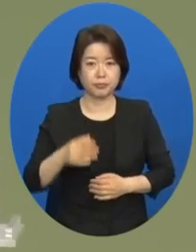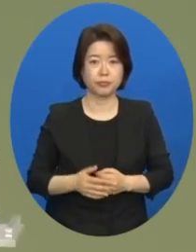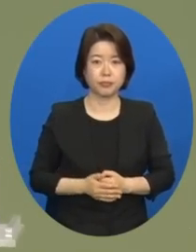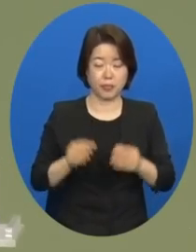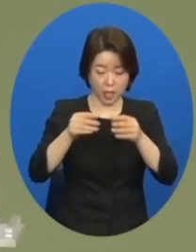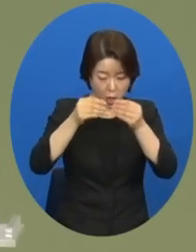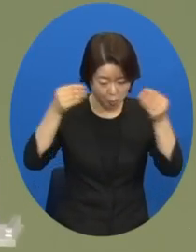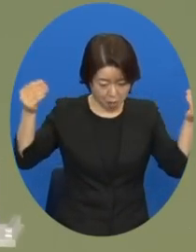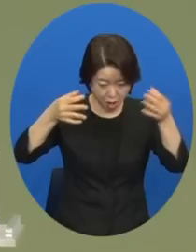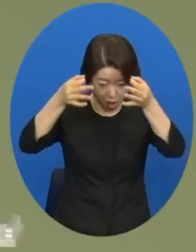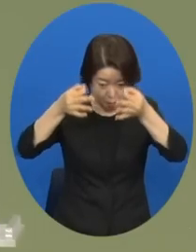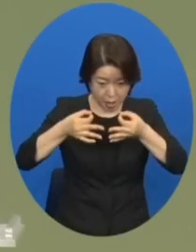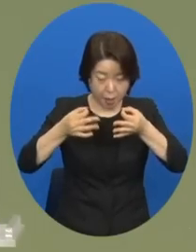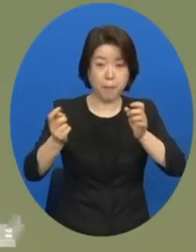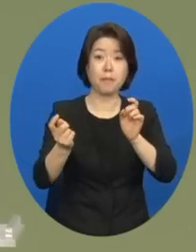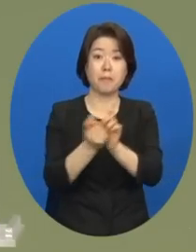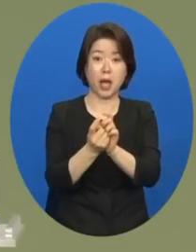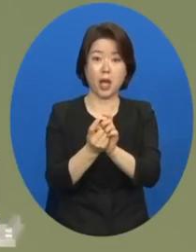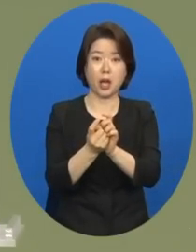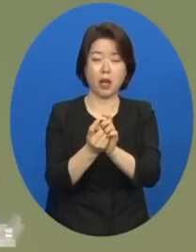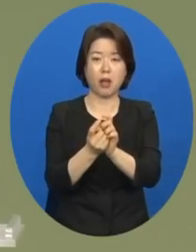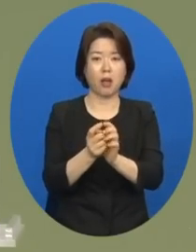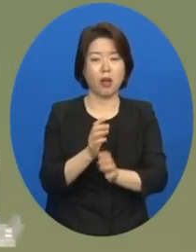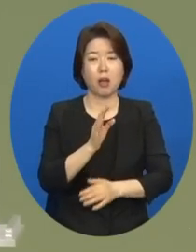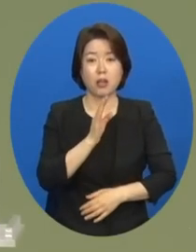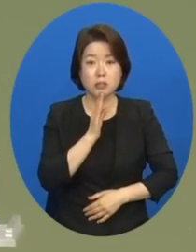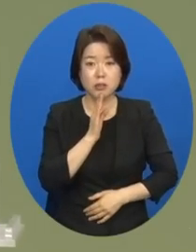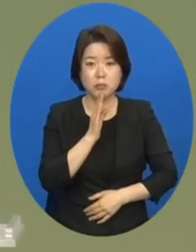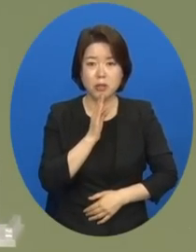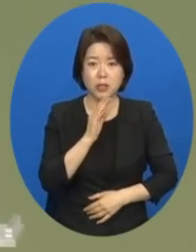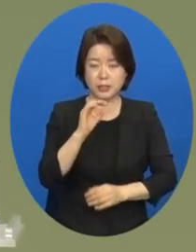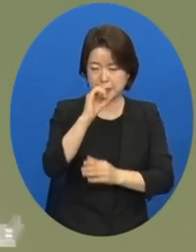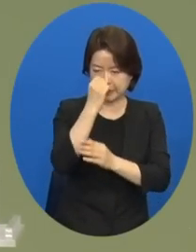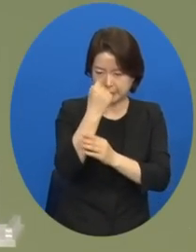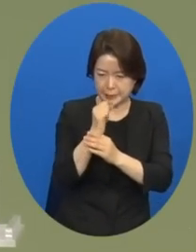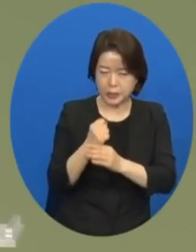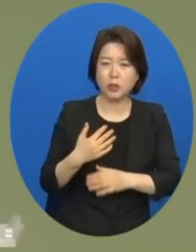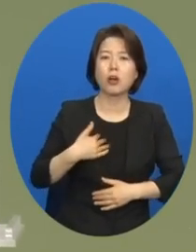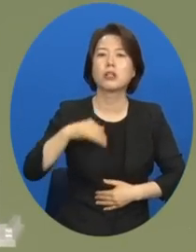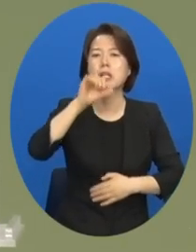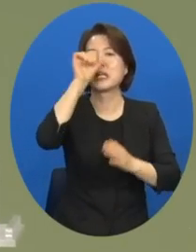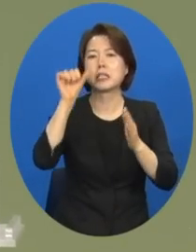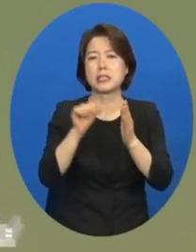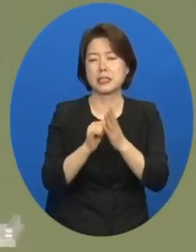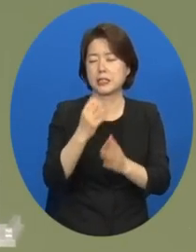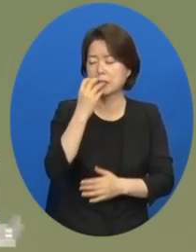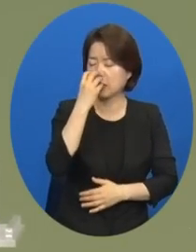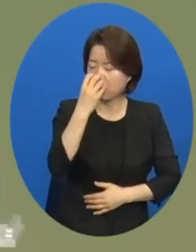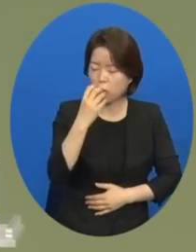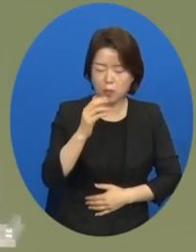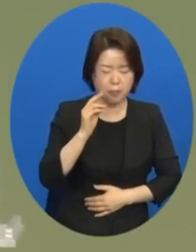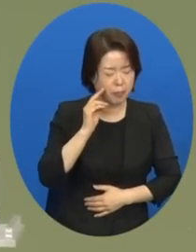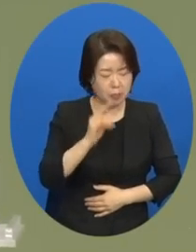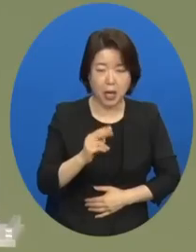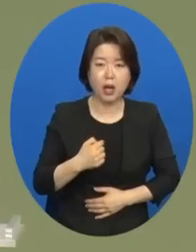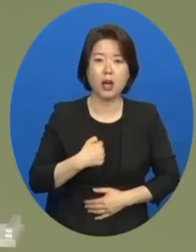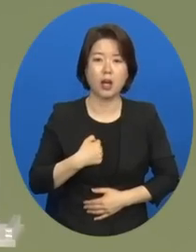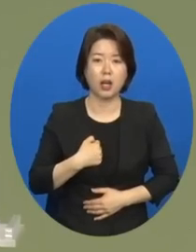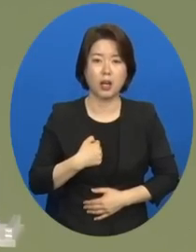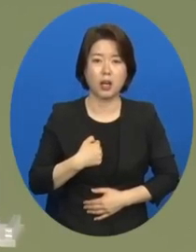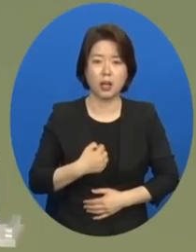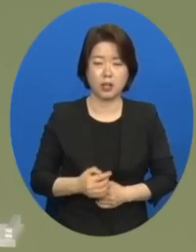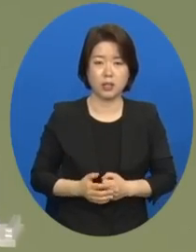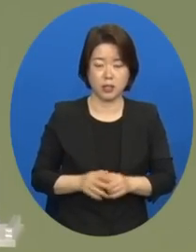딱 직면을 하니까 정말 썩어질 놈의 정말 인생 교만하기가 짝이 없고